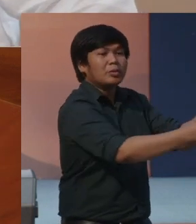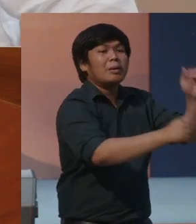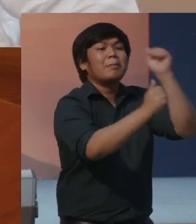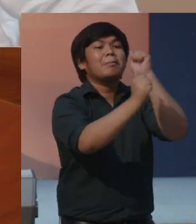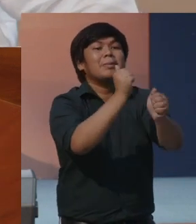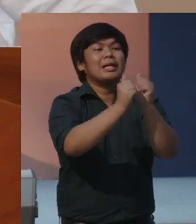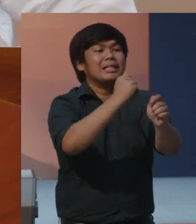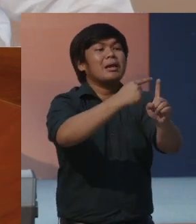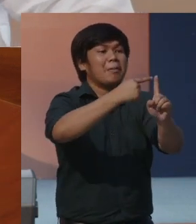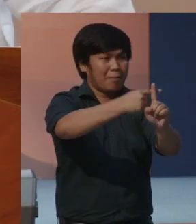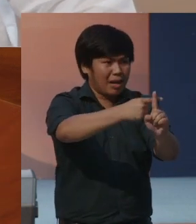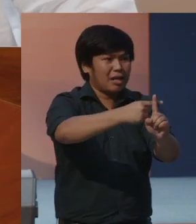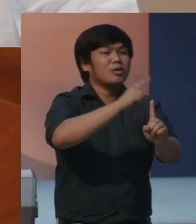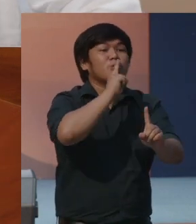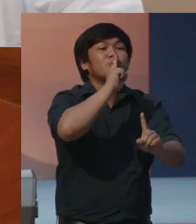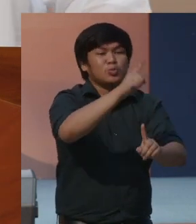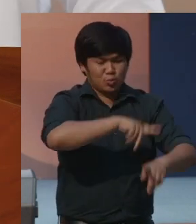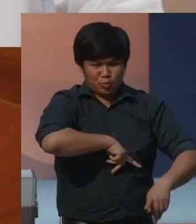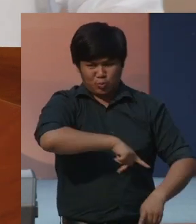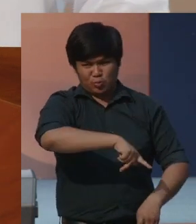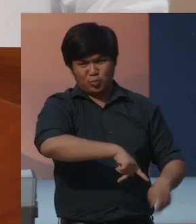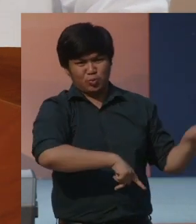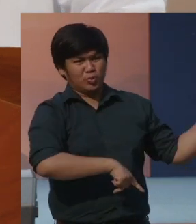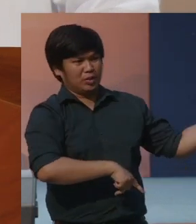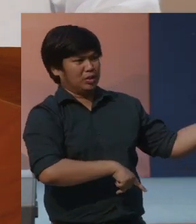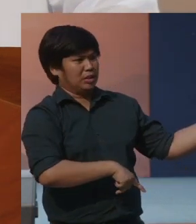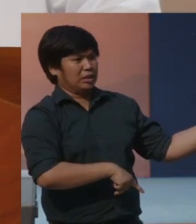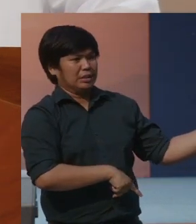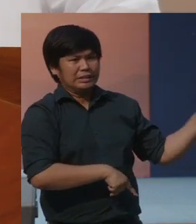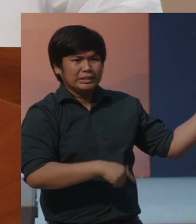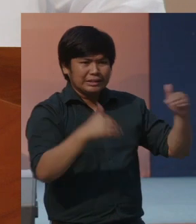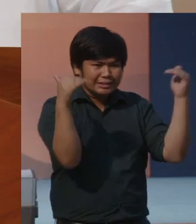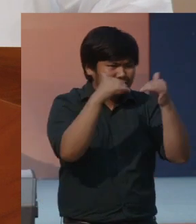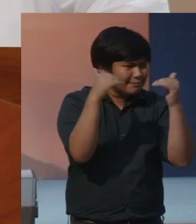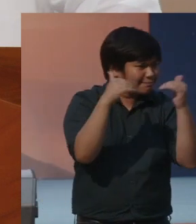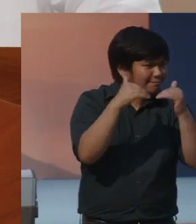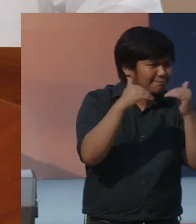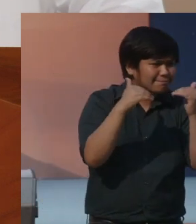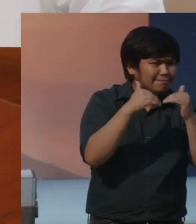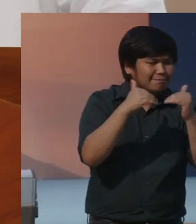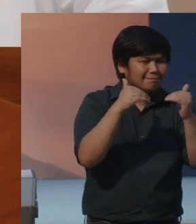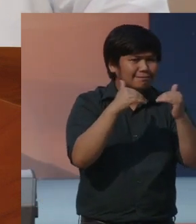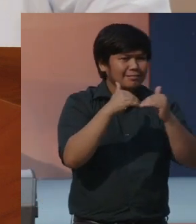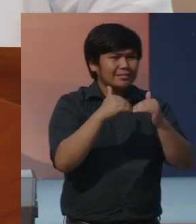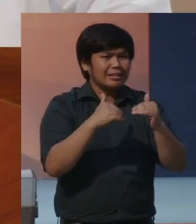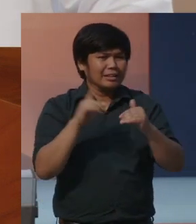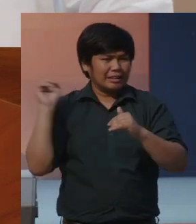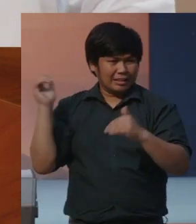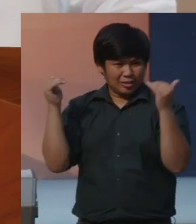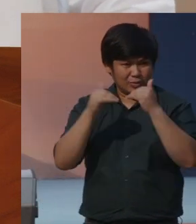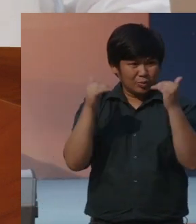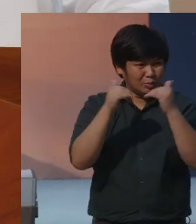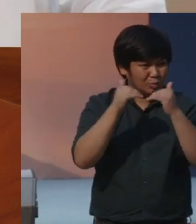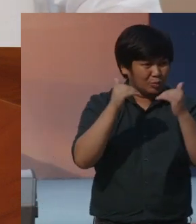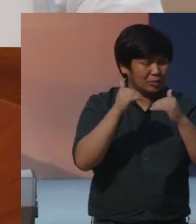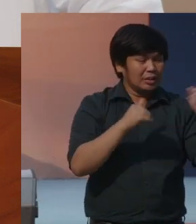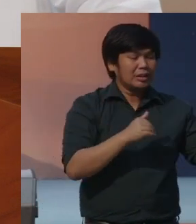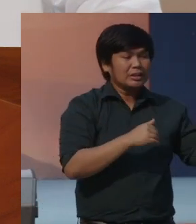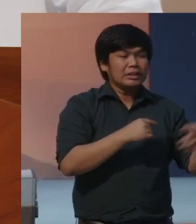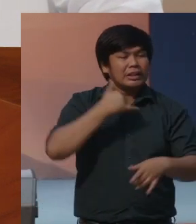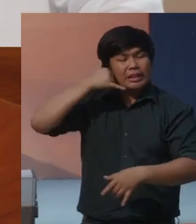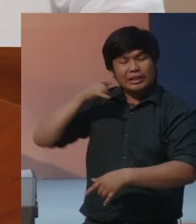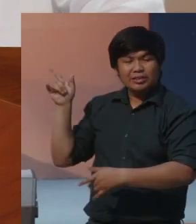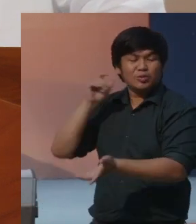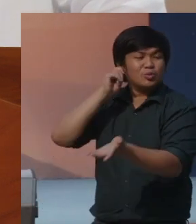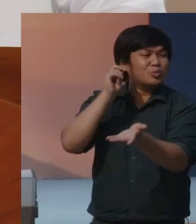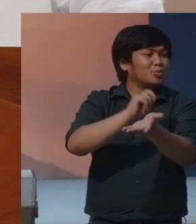akin sa opisina. Nasa gitna po ako ng isang mainit na meeting. Pinatawag po niya ako dun sa sekretarya ko. Sabi ko, sekretarya